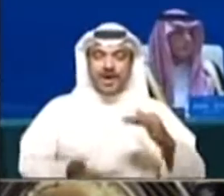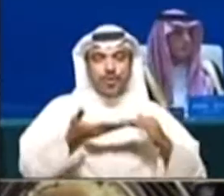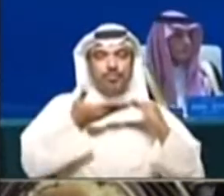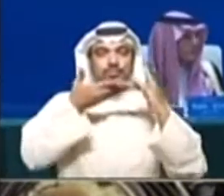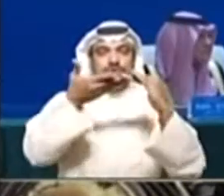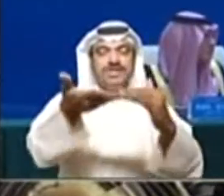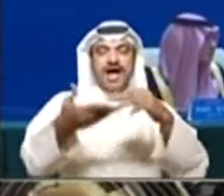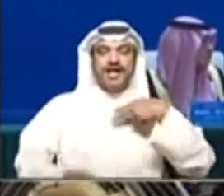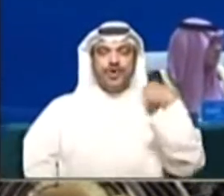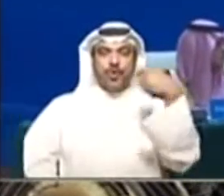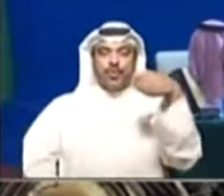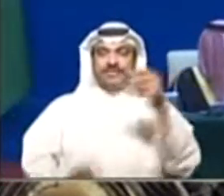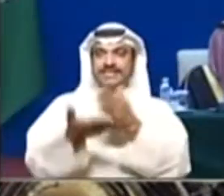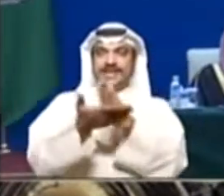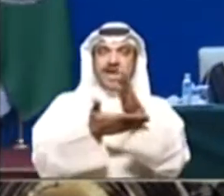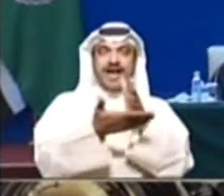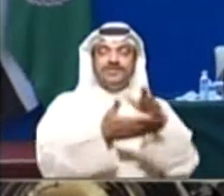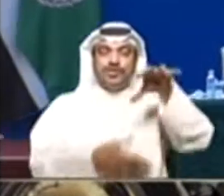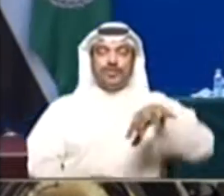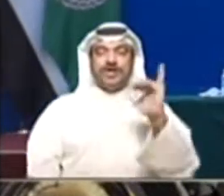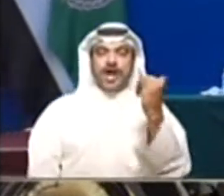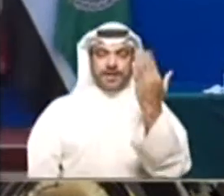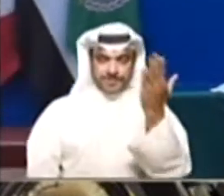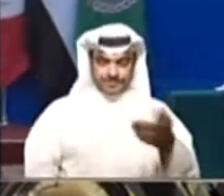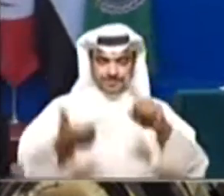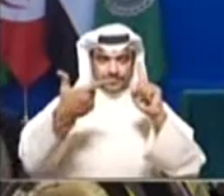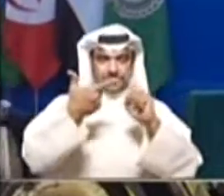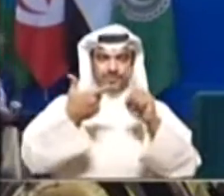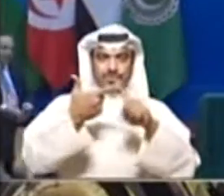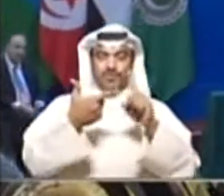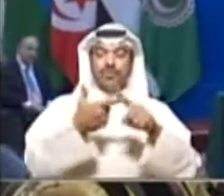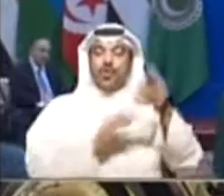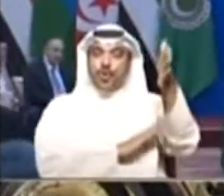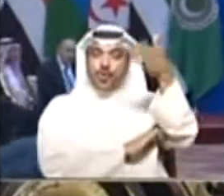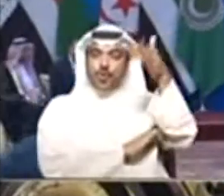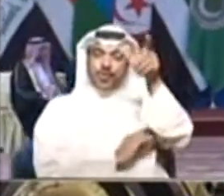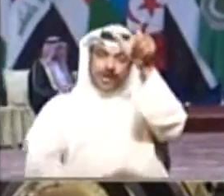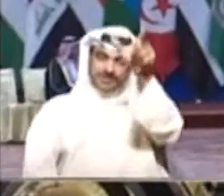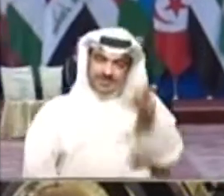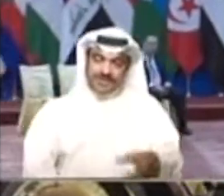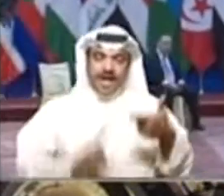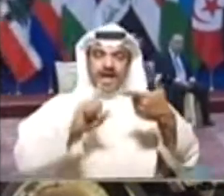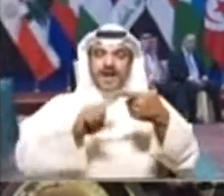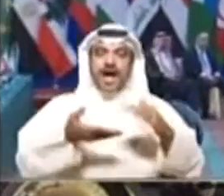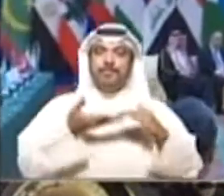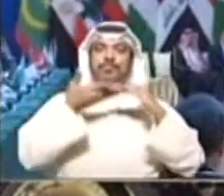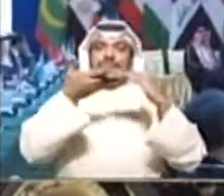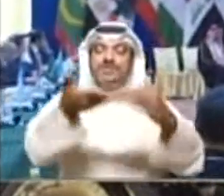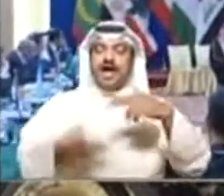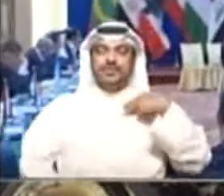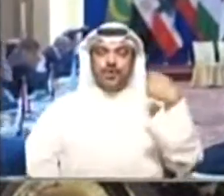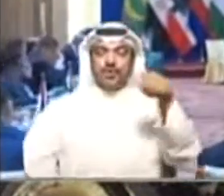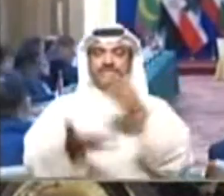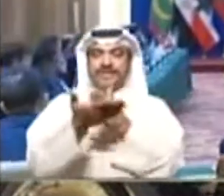وزير الخارجية لشؤون الوطن العربي، والسفير صالح سالم اللغاني نائب مساعد وزير الخارجية